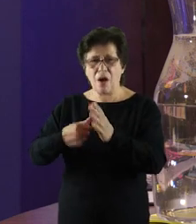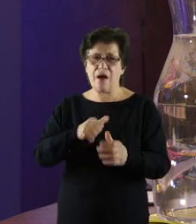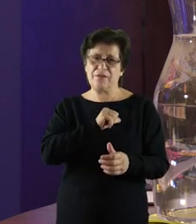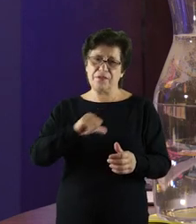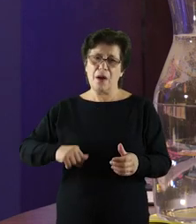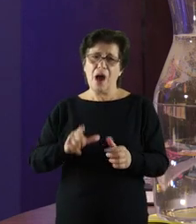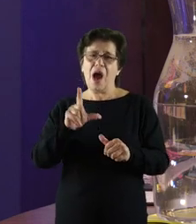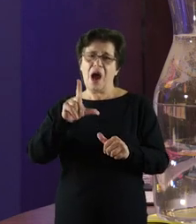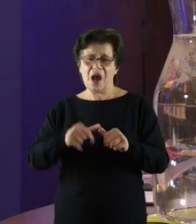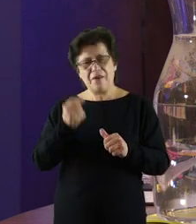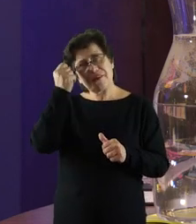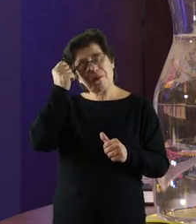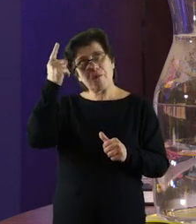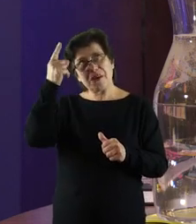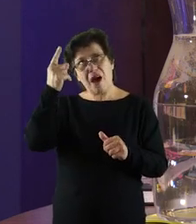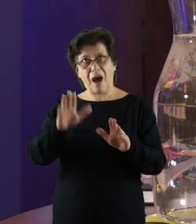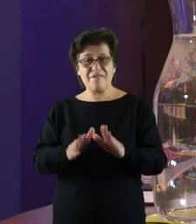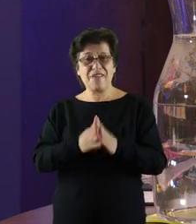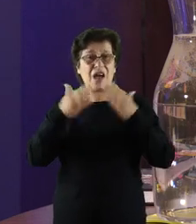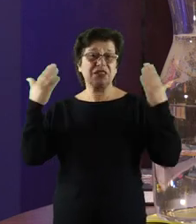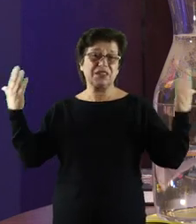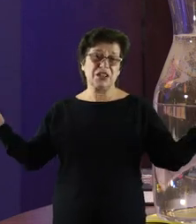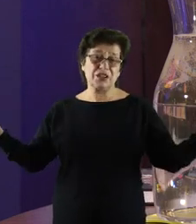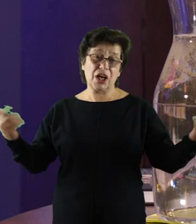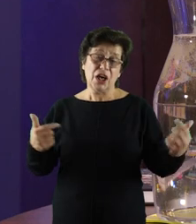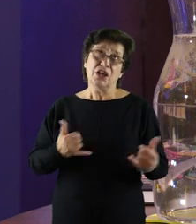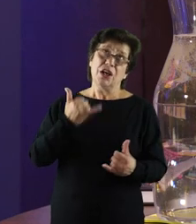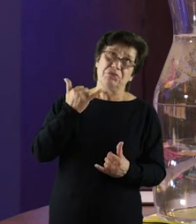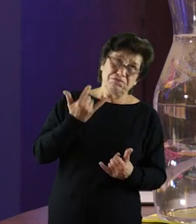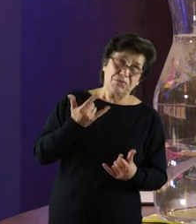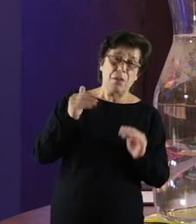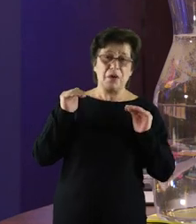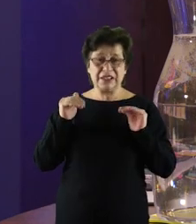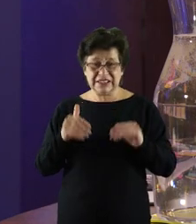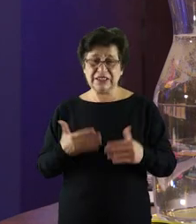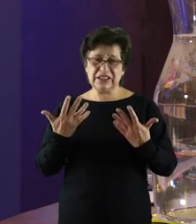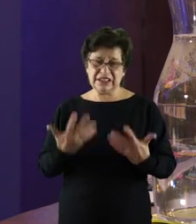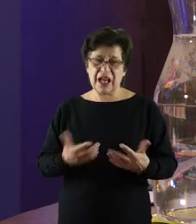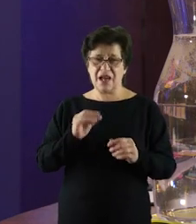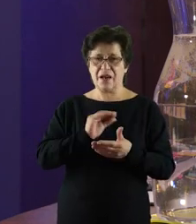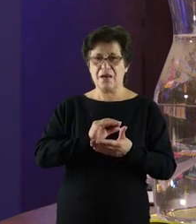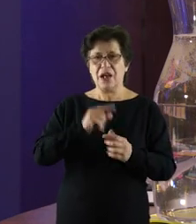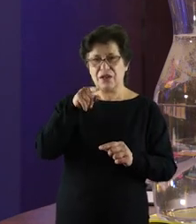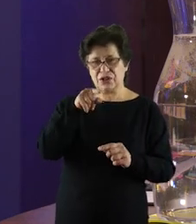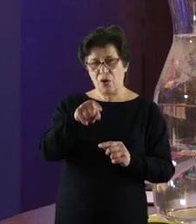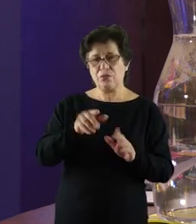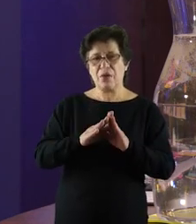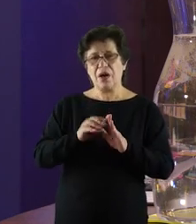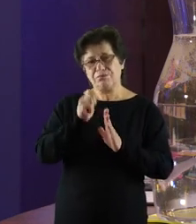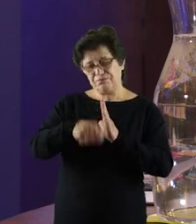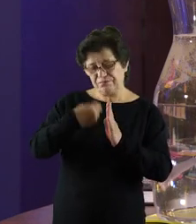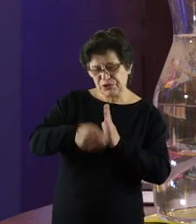wspomina w prasie, pytana, czy będzie jeszcze reżyserem, że jeśli tak, to właśnie ma ten scenariusz i to jest bardzo miłe.